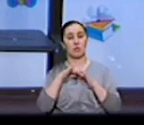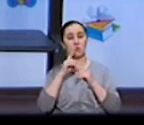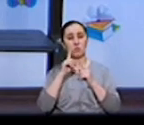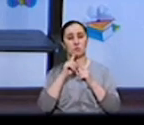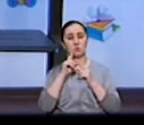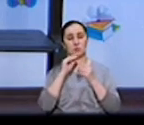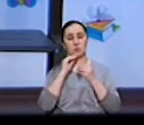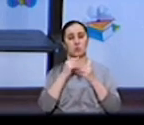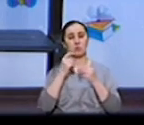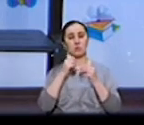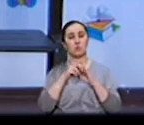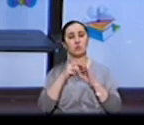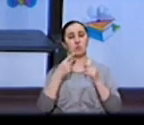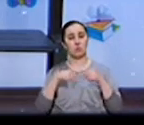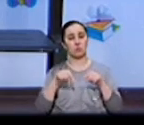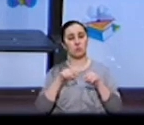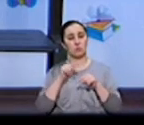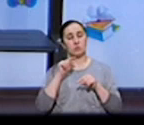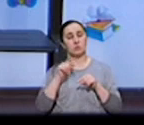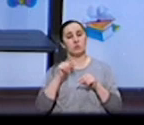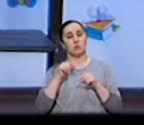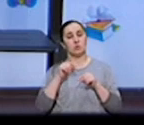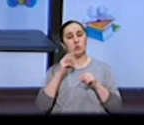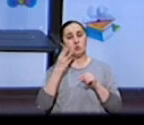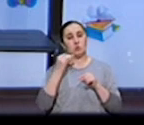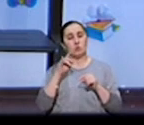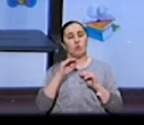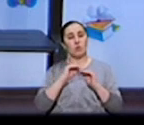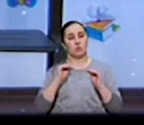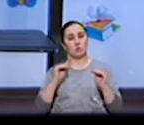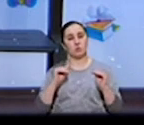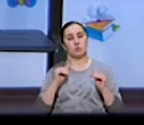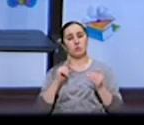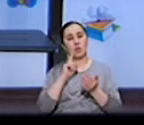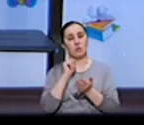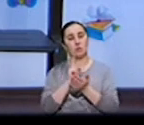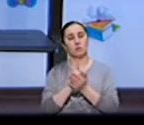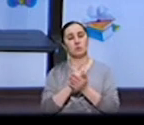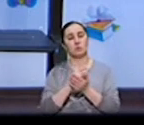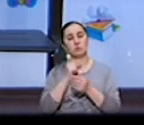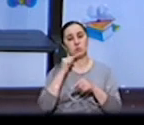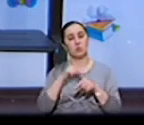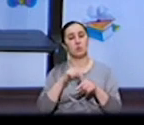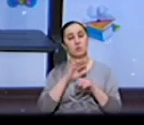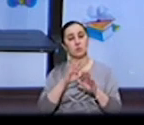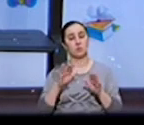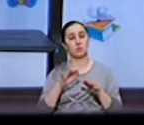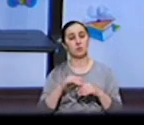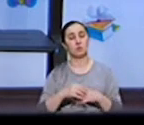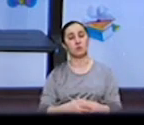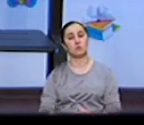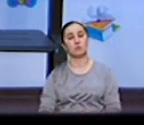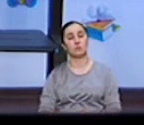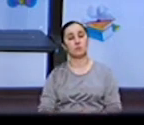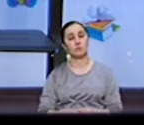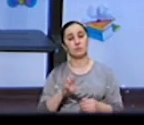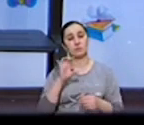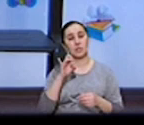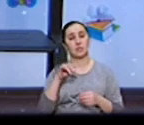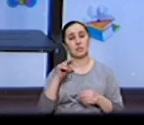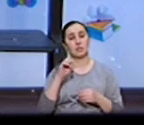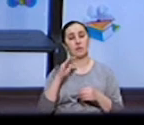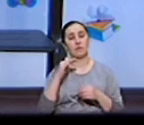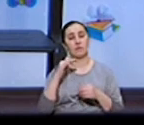qoshidan qochiradigan mana shunday shum bolajonlarimiz albatta uchramasa kerak.